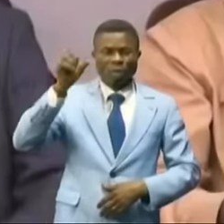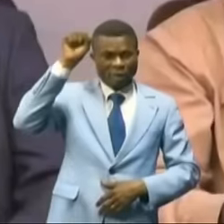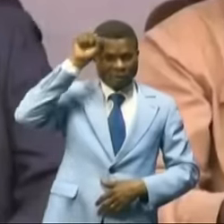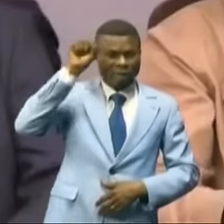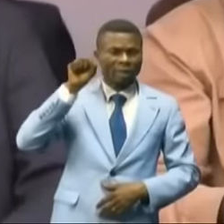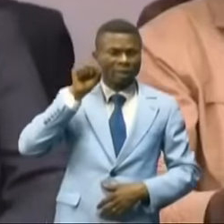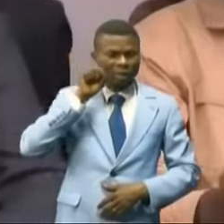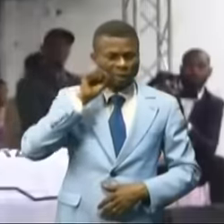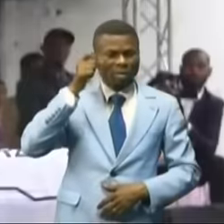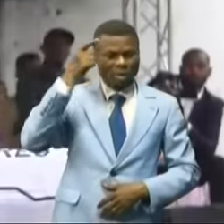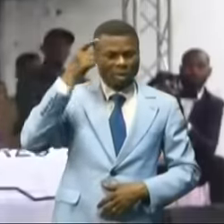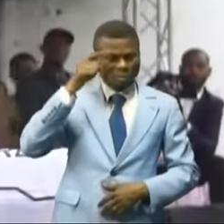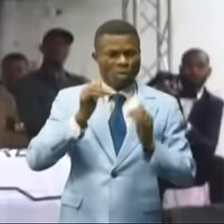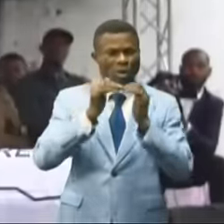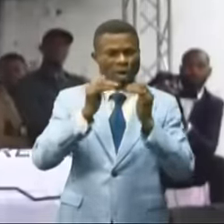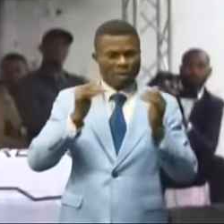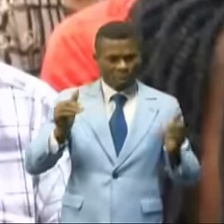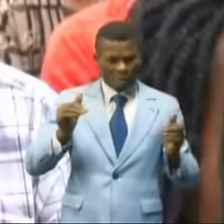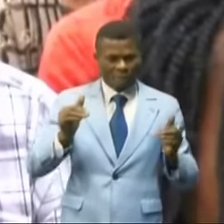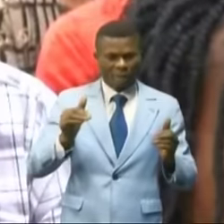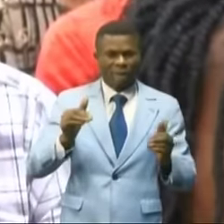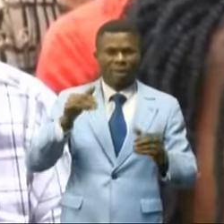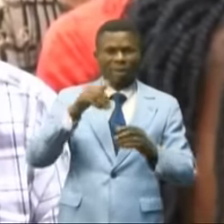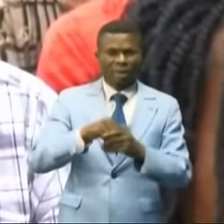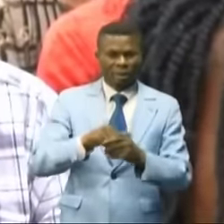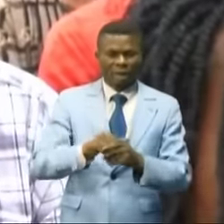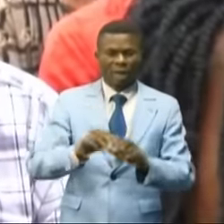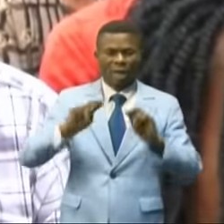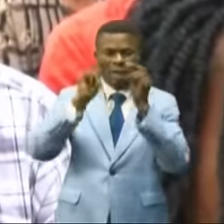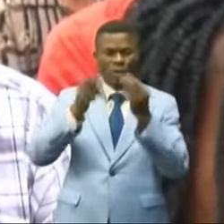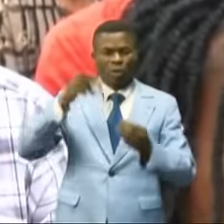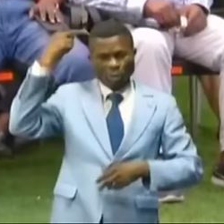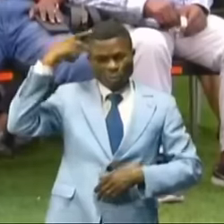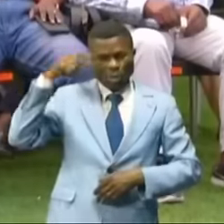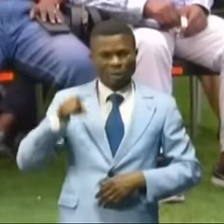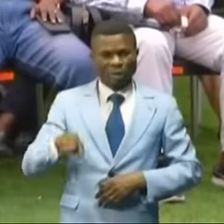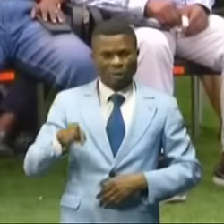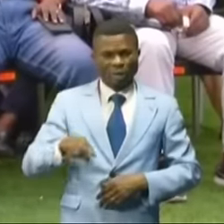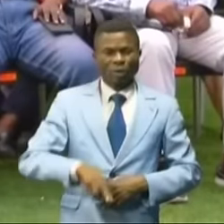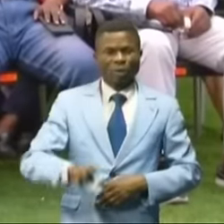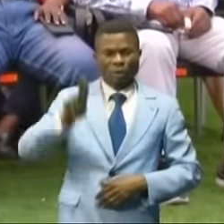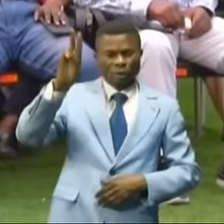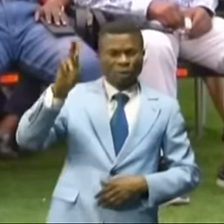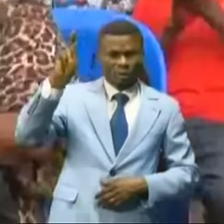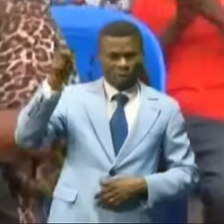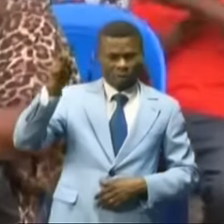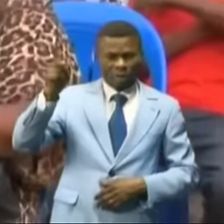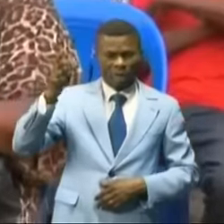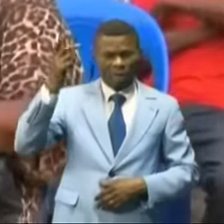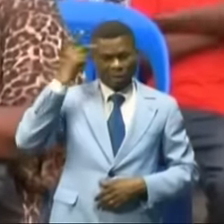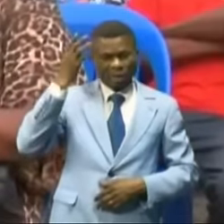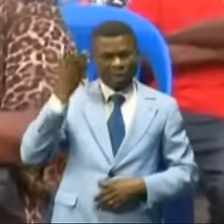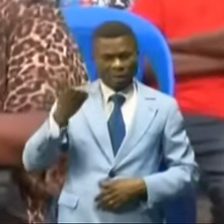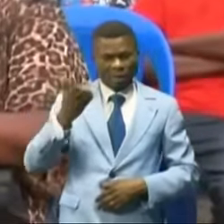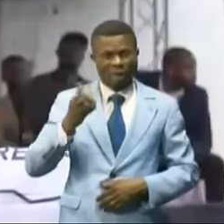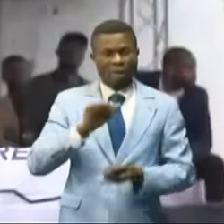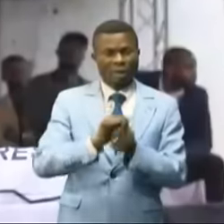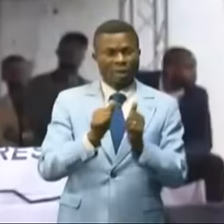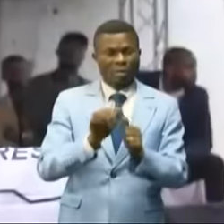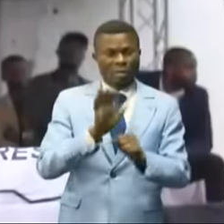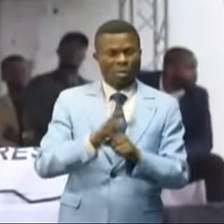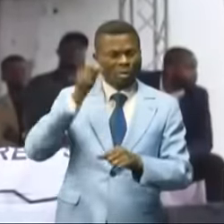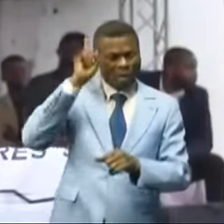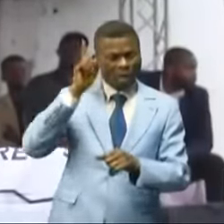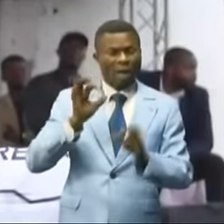optimiste et conciliant pour le retour de la paix dans la famille politique du chef de l'État, car l'UDPS a déjà connu ce genre de